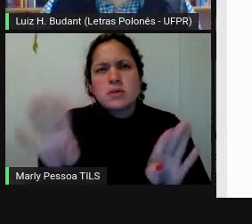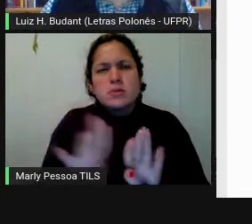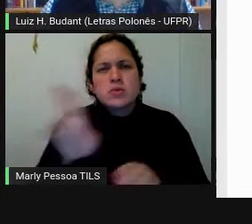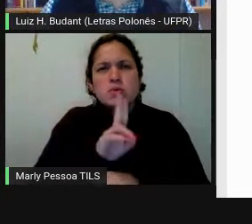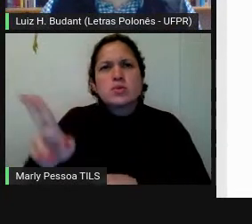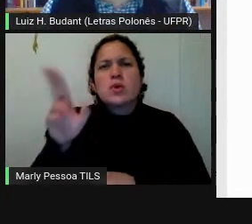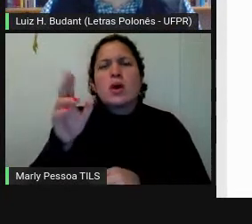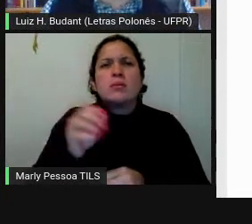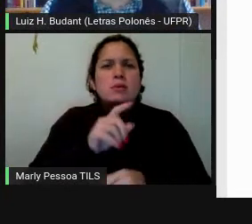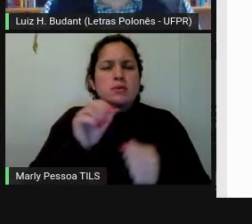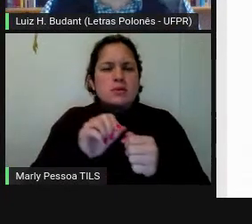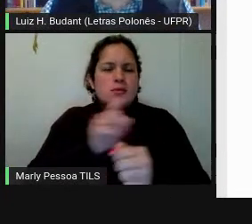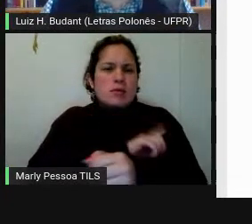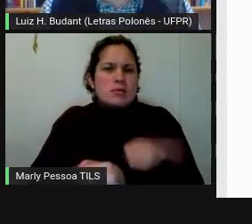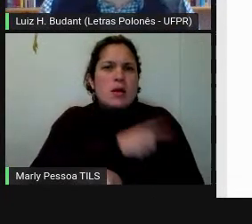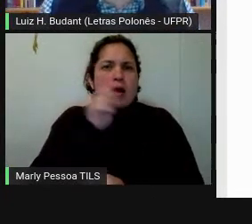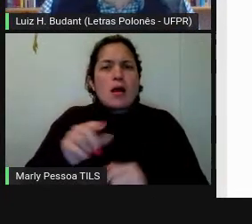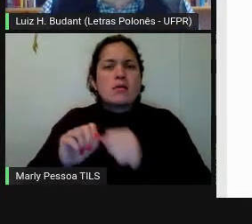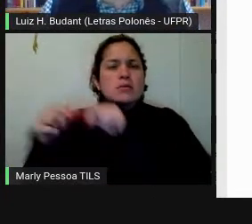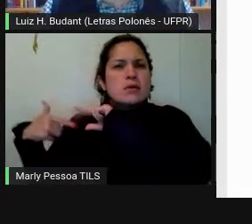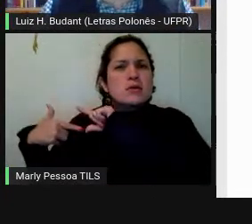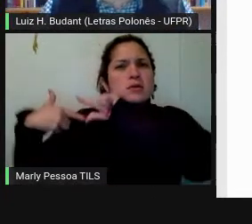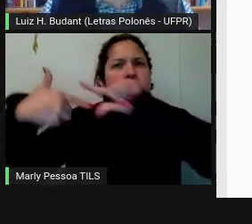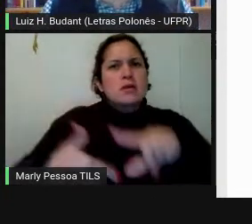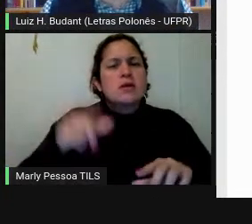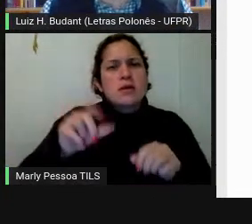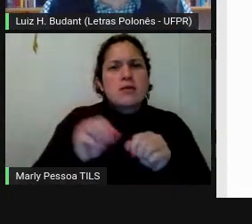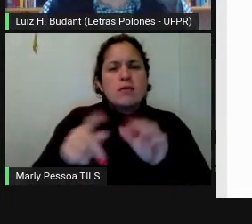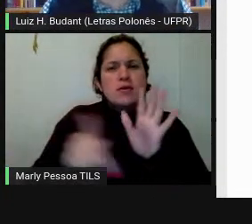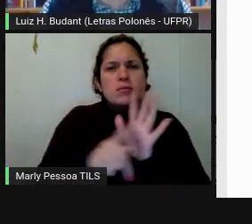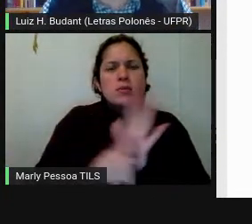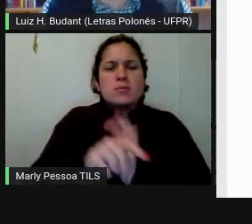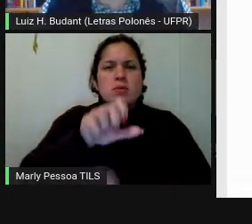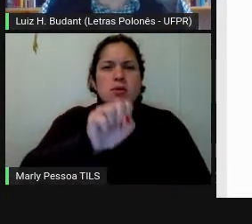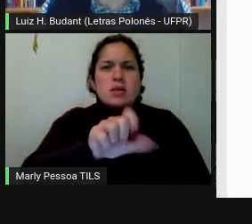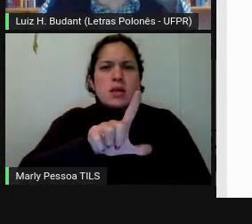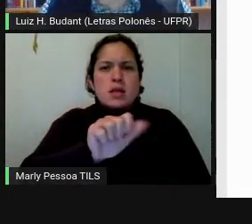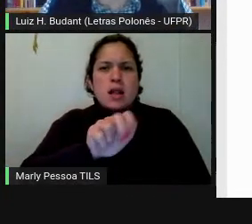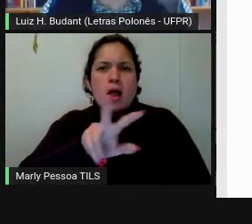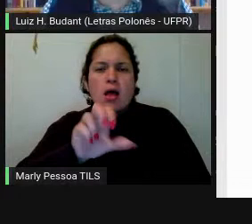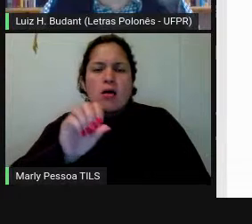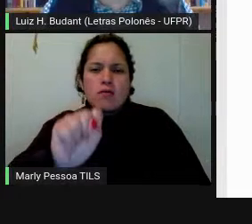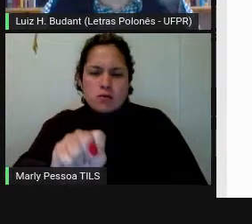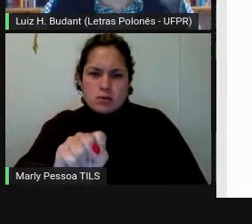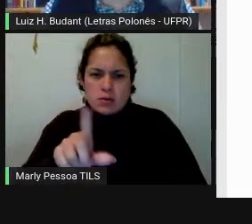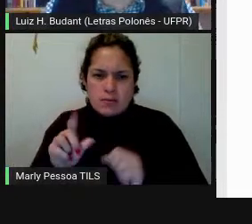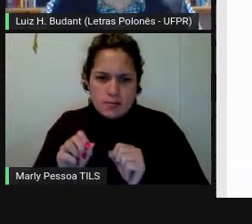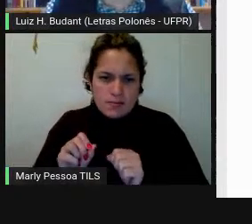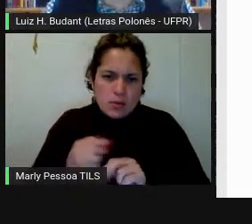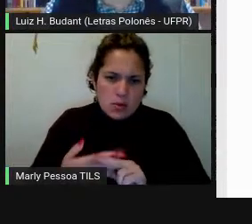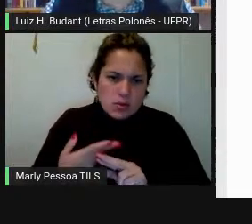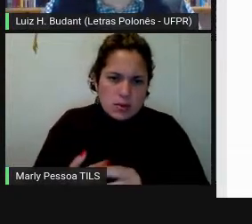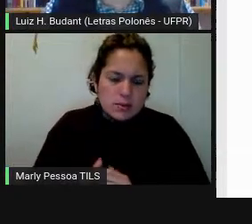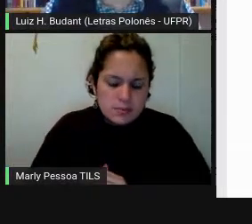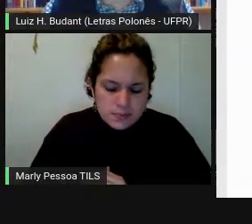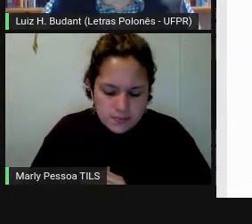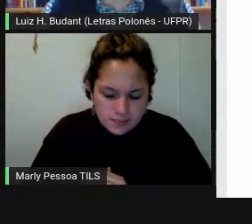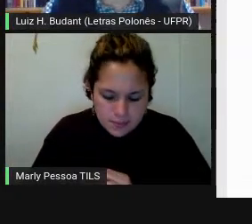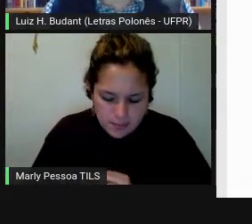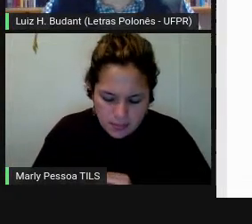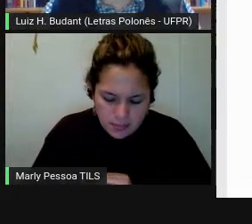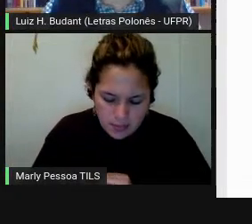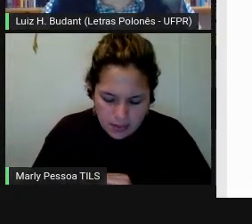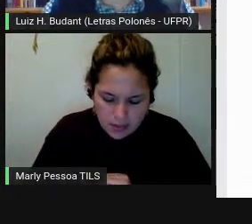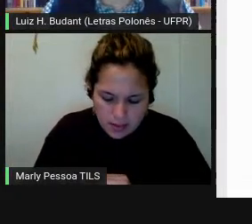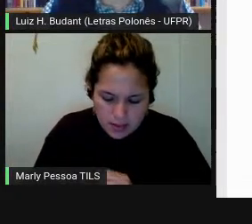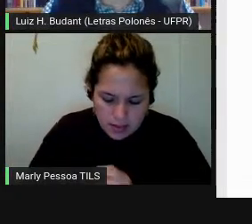nomes tradicionais ou típicos dos eslavos. Tak, one pochodzą z czasów pogańskich, przed